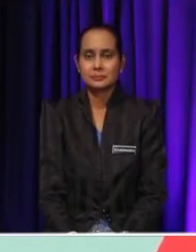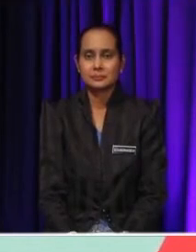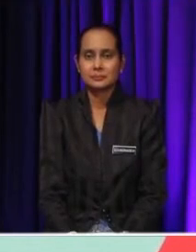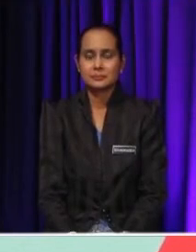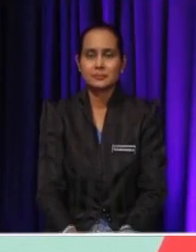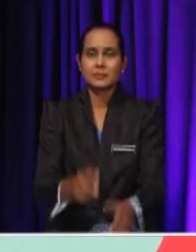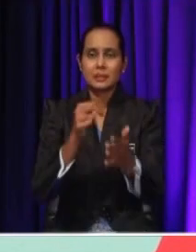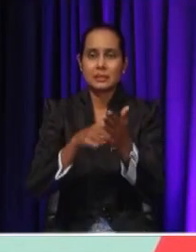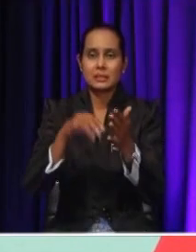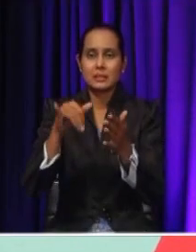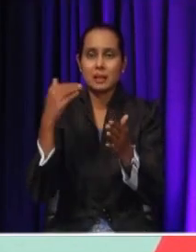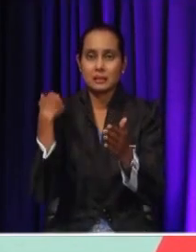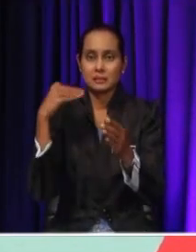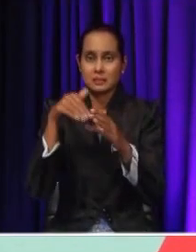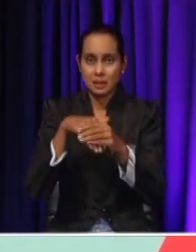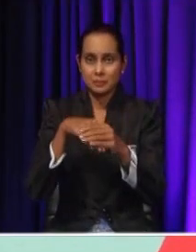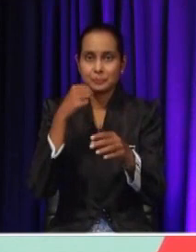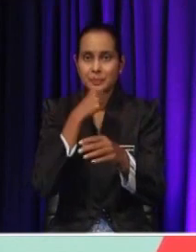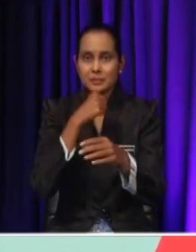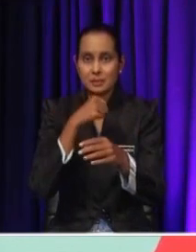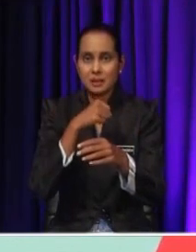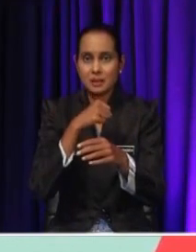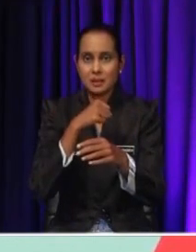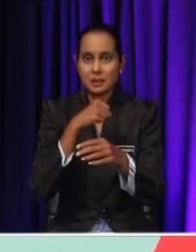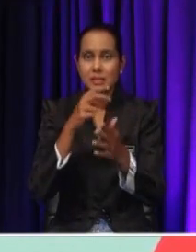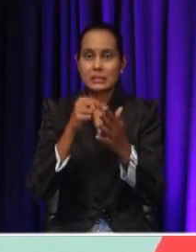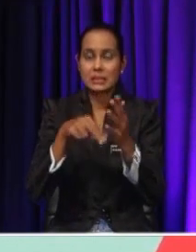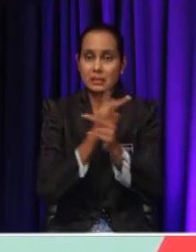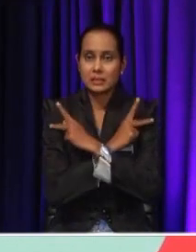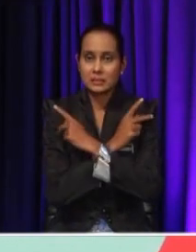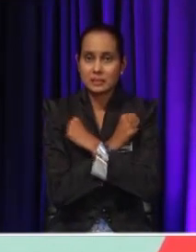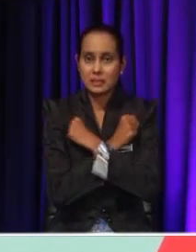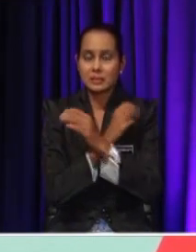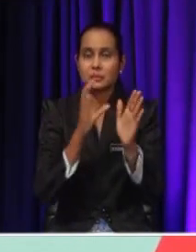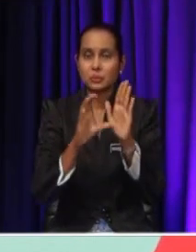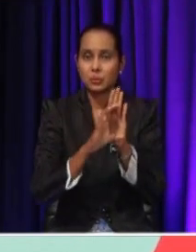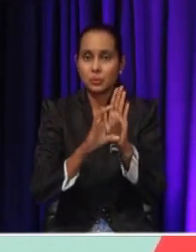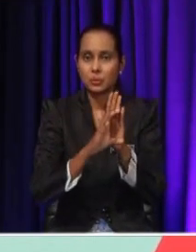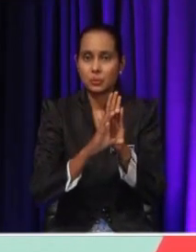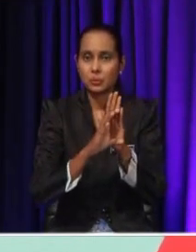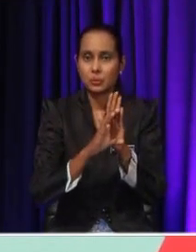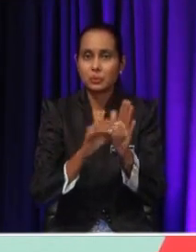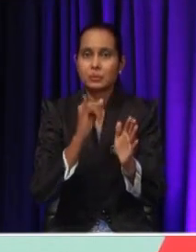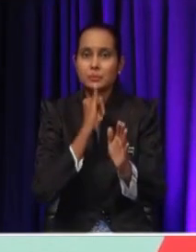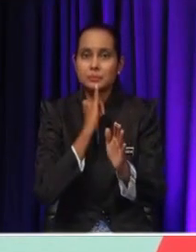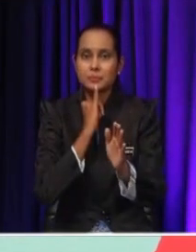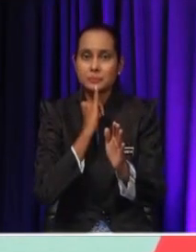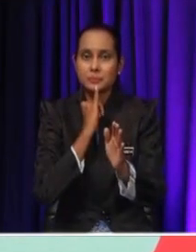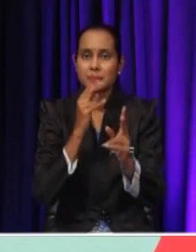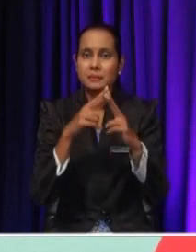nilai yang terdapat dalam saja ialah nilai kasih sayang contohnya Bunda atau Ibu